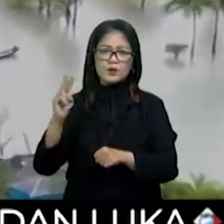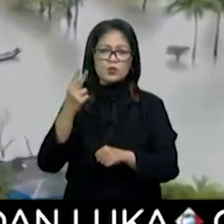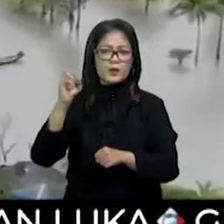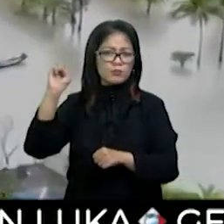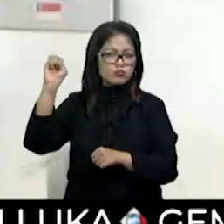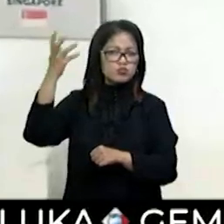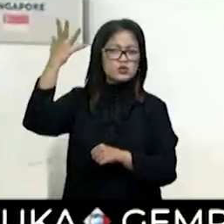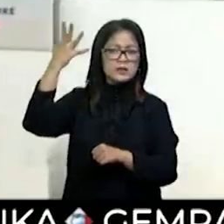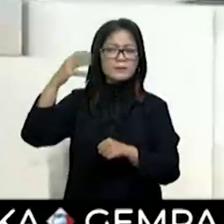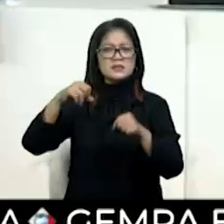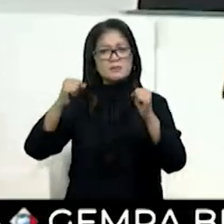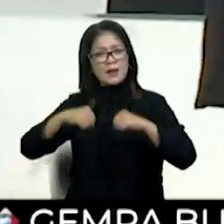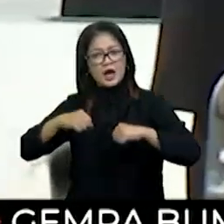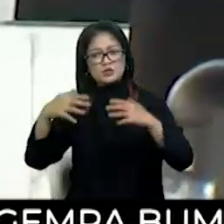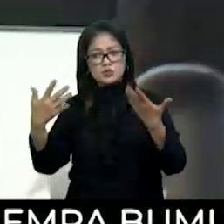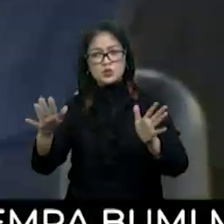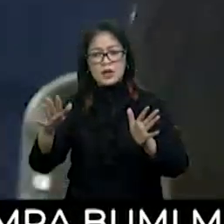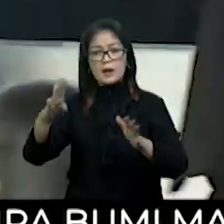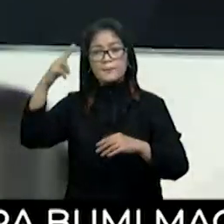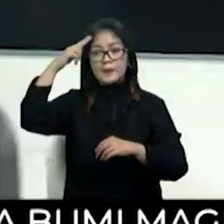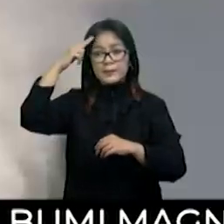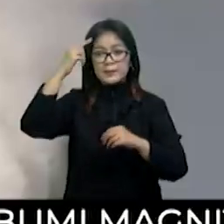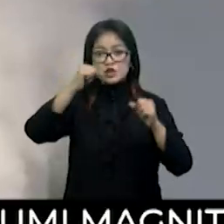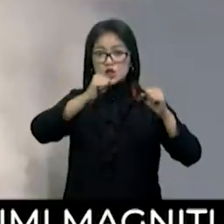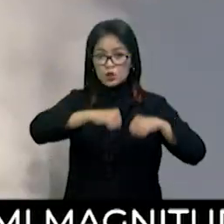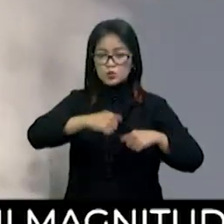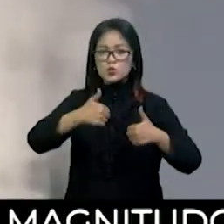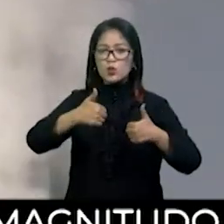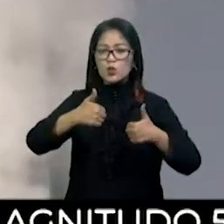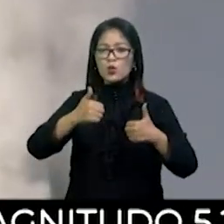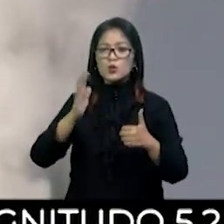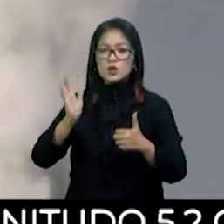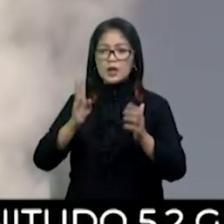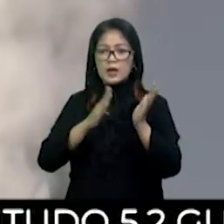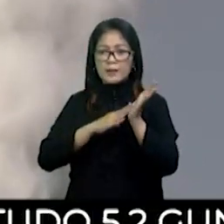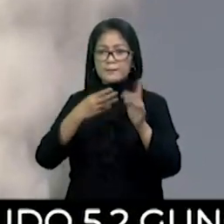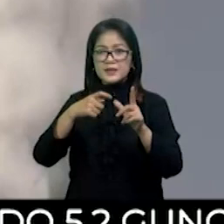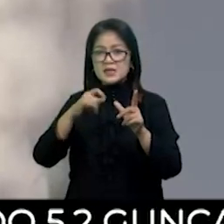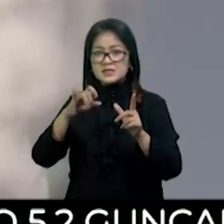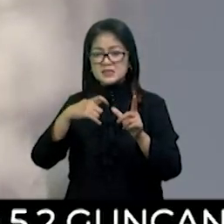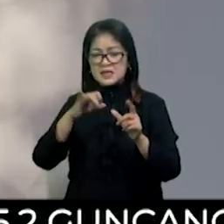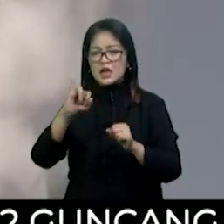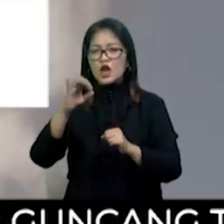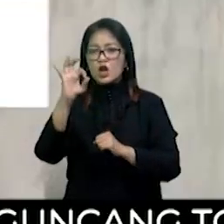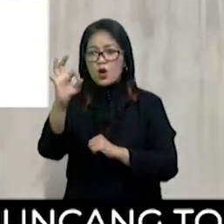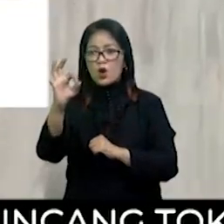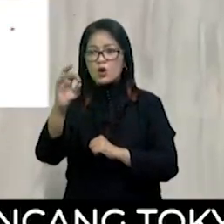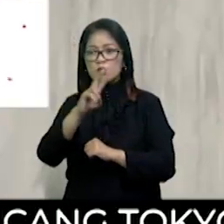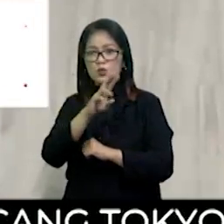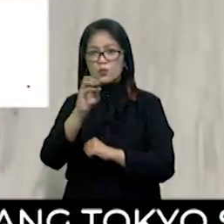sudah disepakati para pemimpin ini setuju untuk mencapai titik emisi nol di sekitar tahun 2050